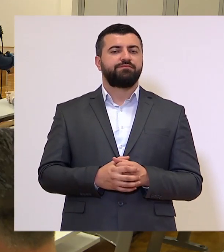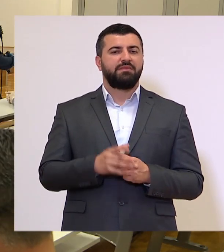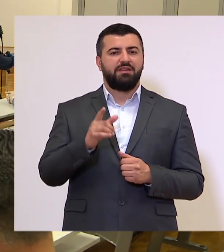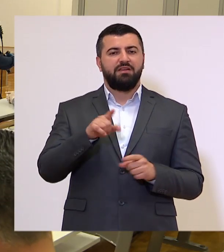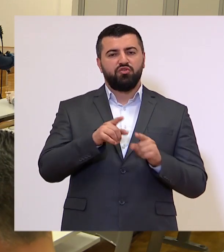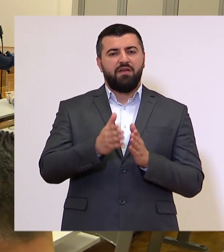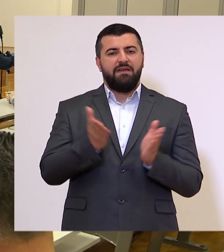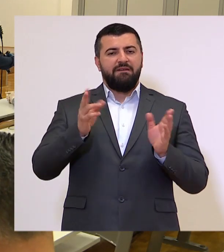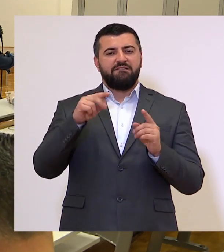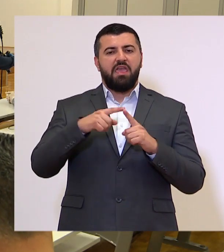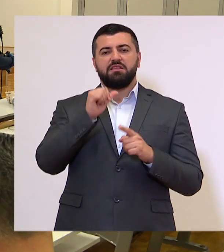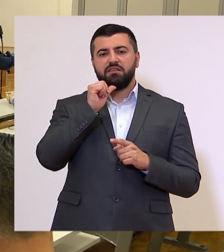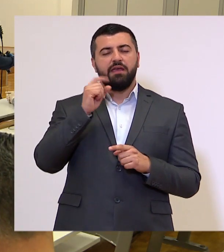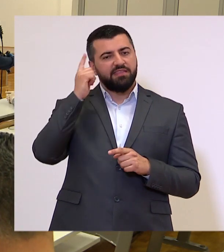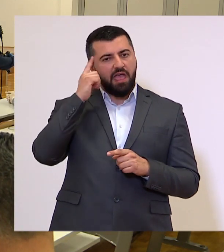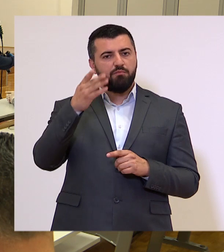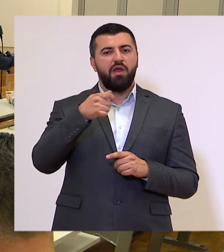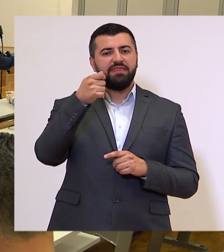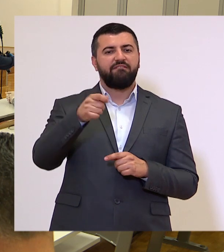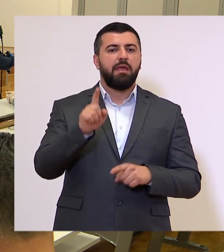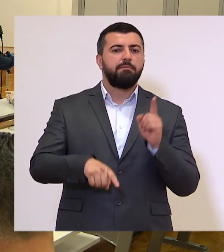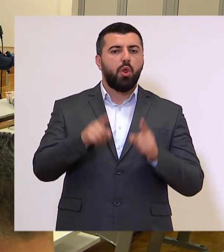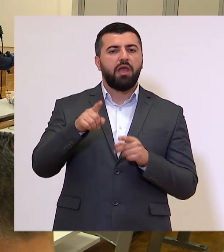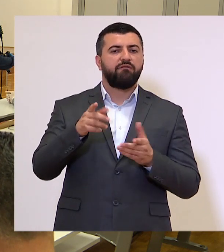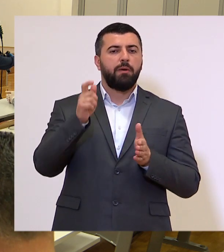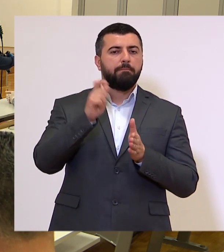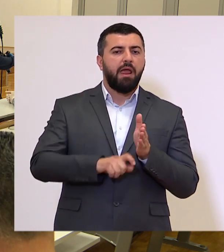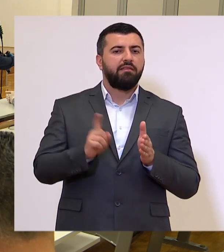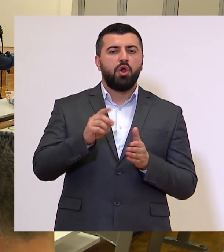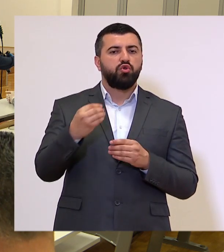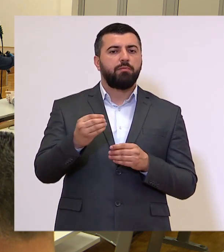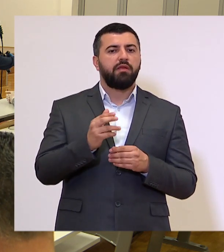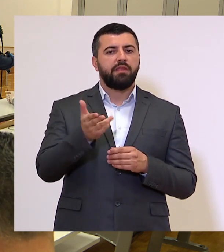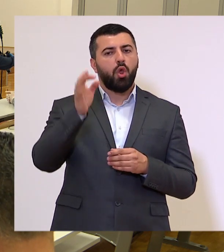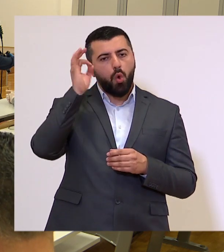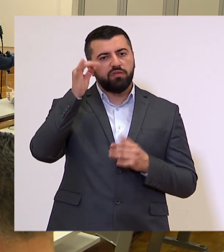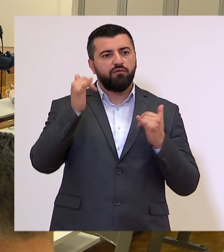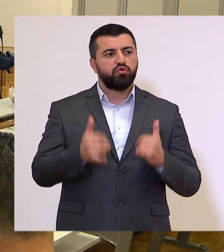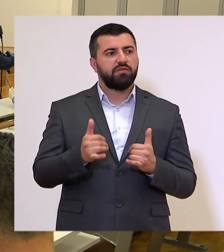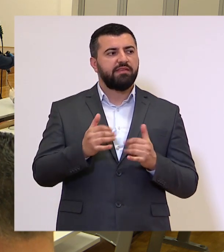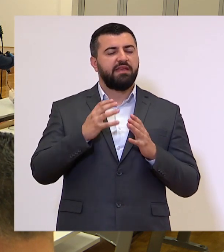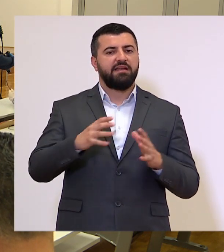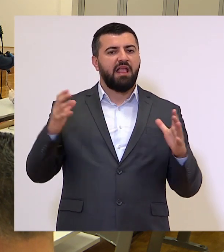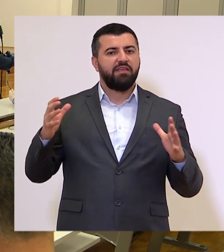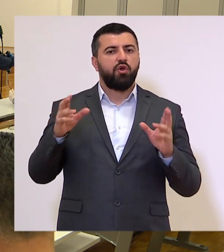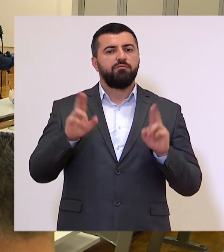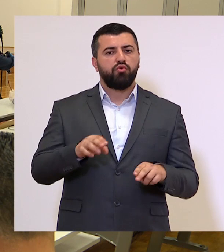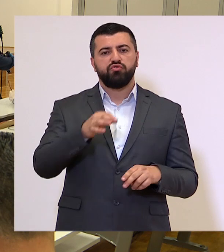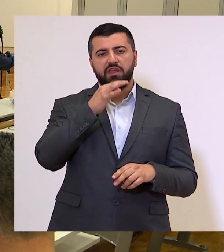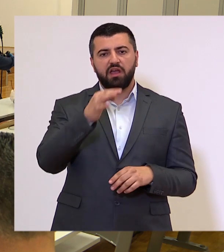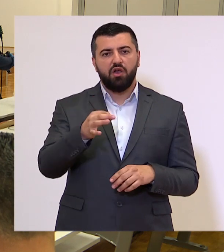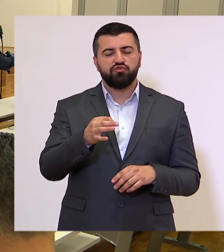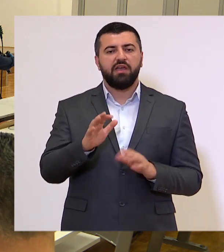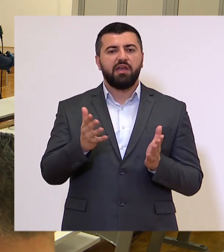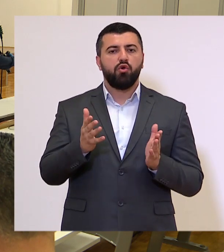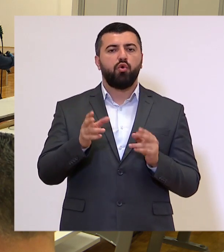Danijela Lasica, TV Vijesti. Znamo da je davanje bilo kakvih projekcija nezahvalno, ali da li na osnovu dosadašnjeg razvoja situacije možete da nam